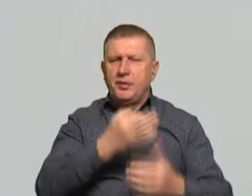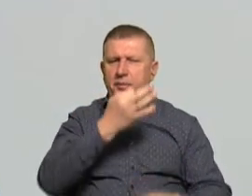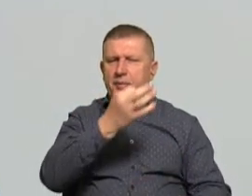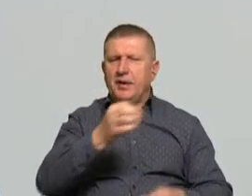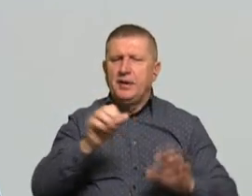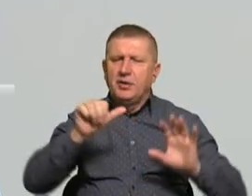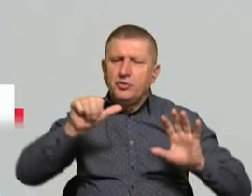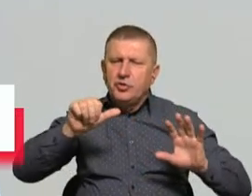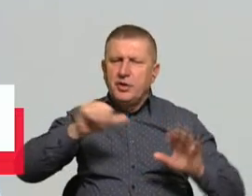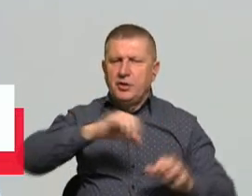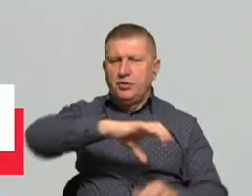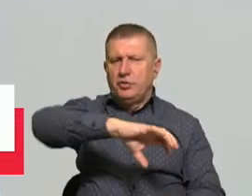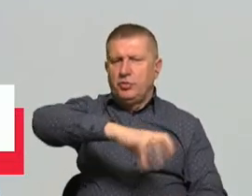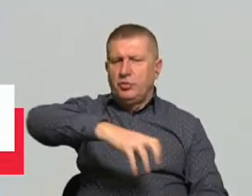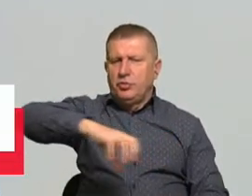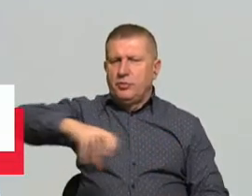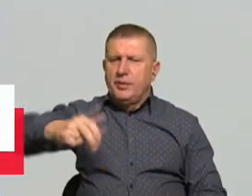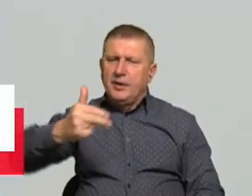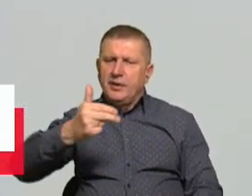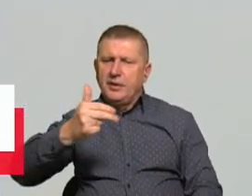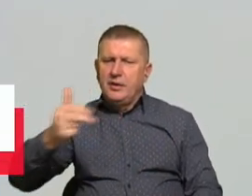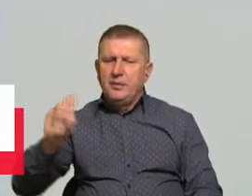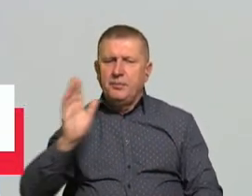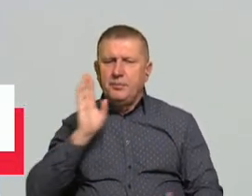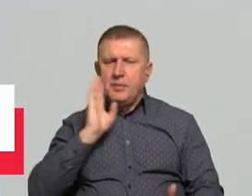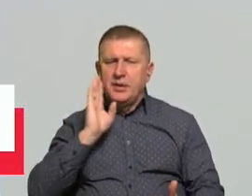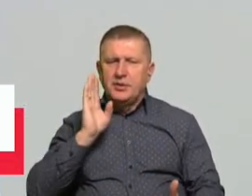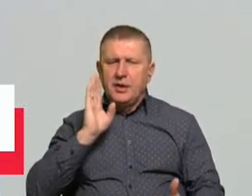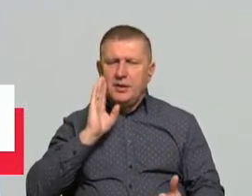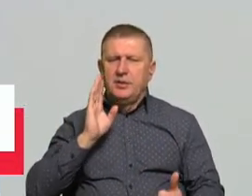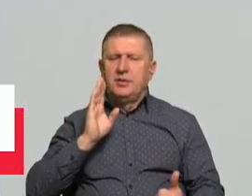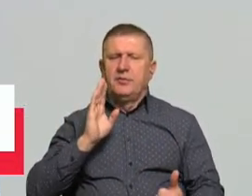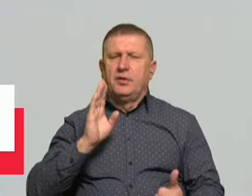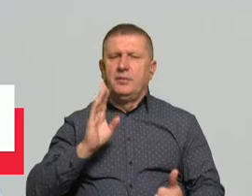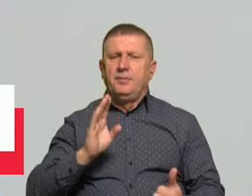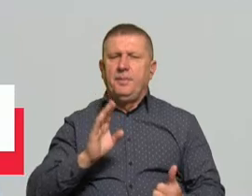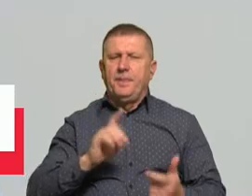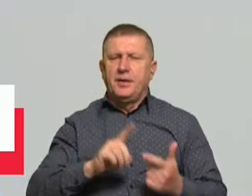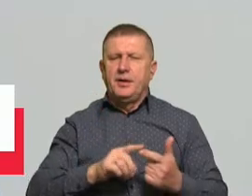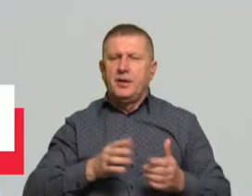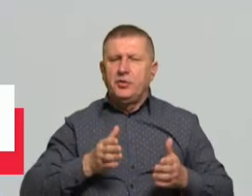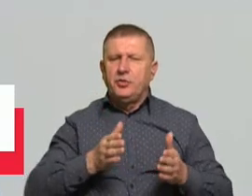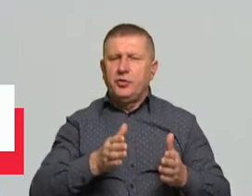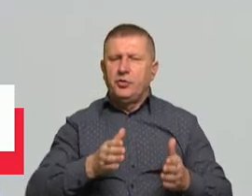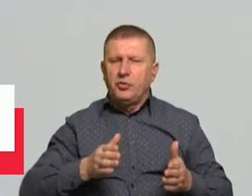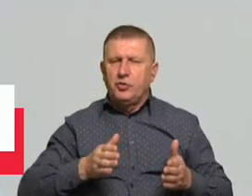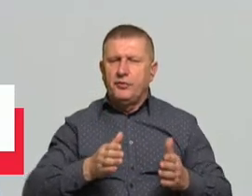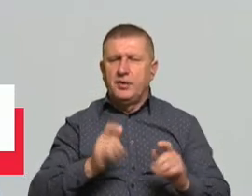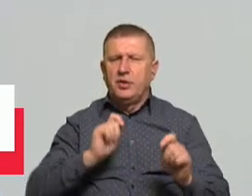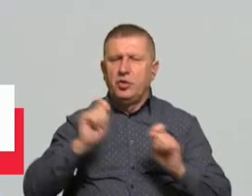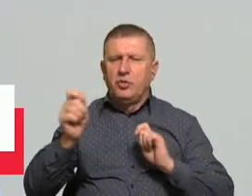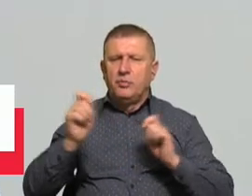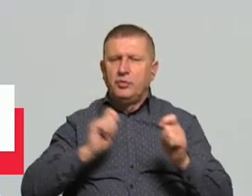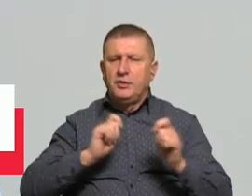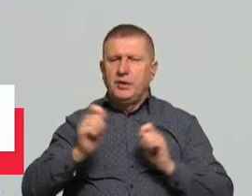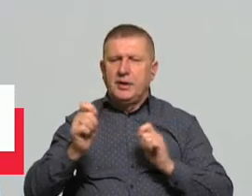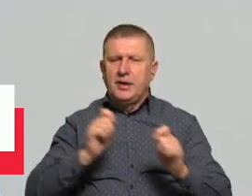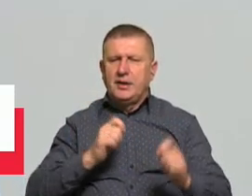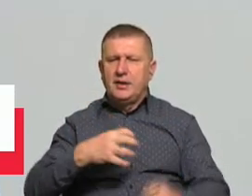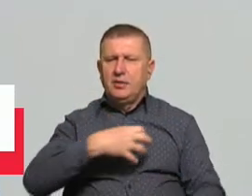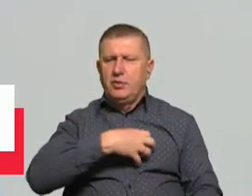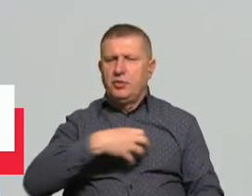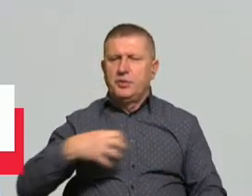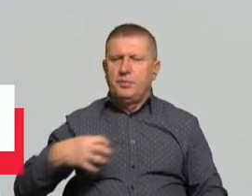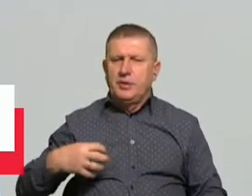blokach tematycznych. Są to mieszkalnictwo i mienie komunalne, drogownictwo i komunikacja publiczna,